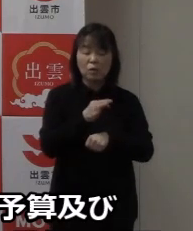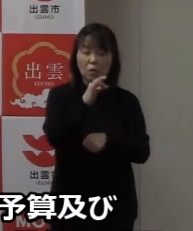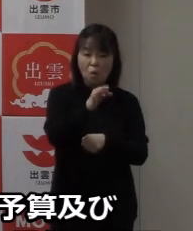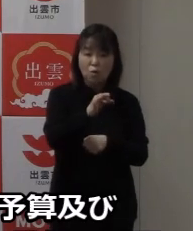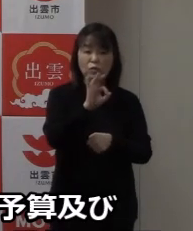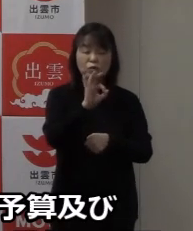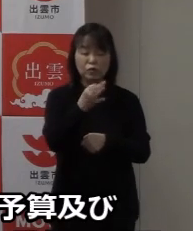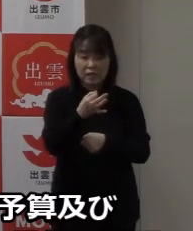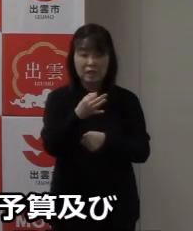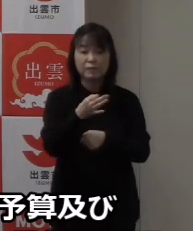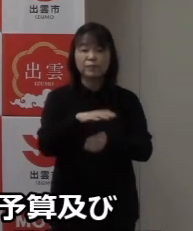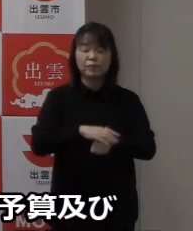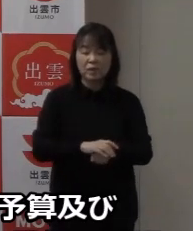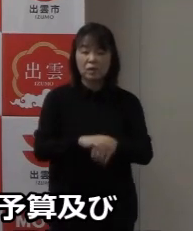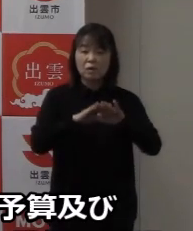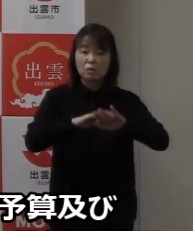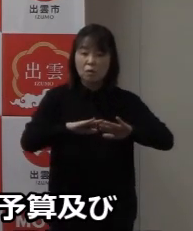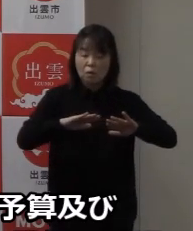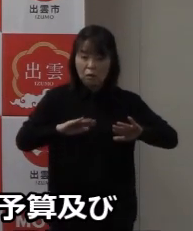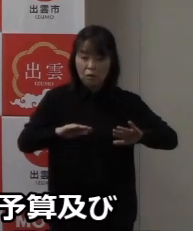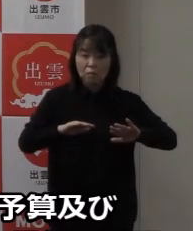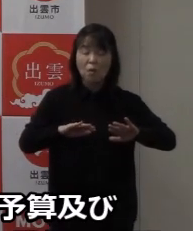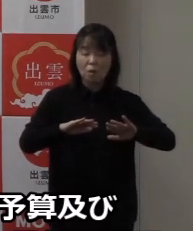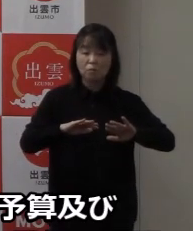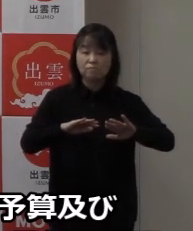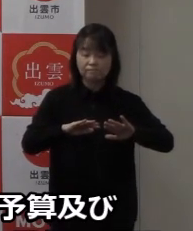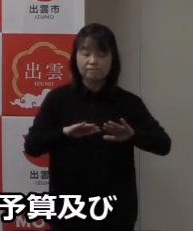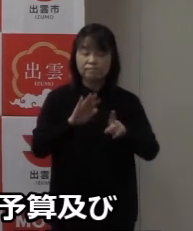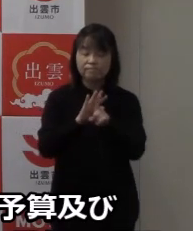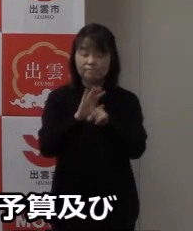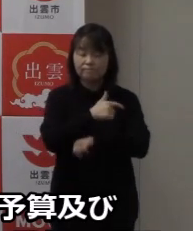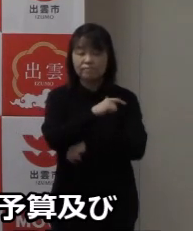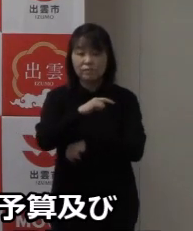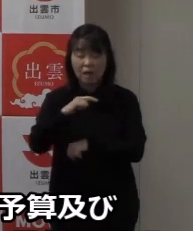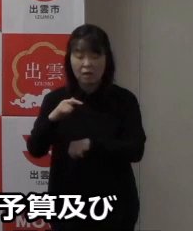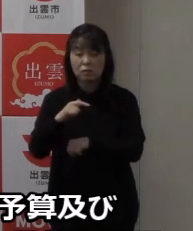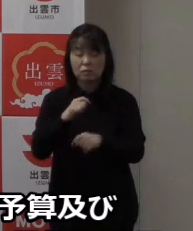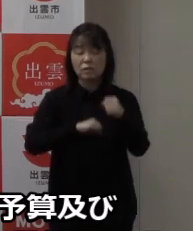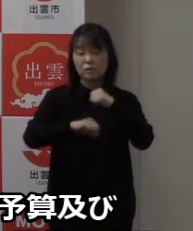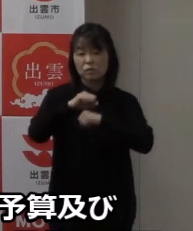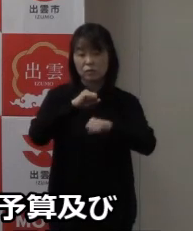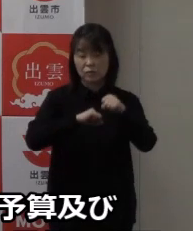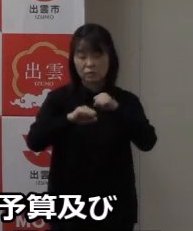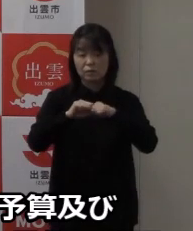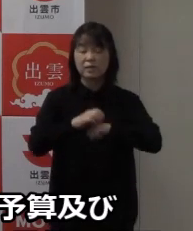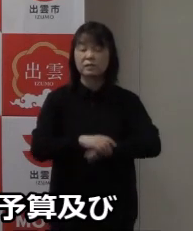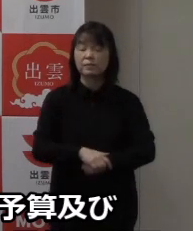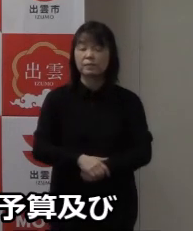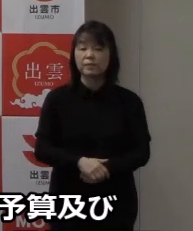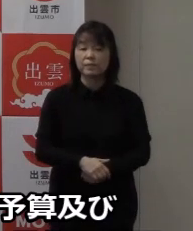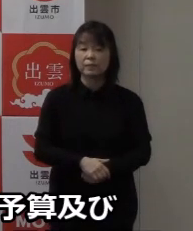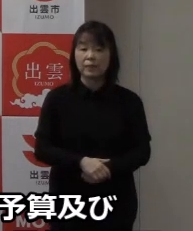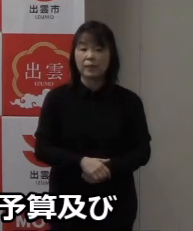ケア、産前産後サポート事業を引き続き取り組んでいきたいというふうに思っております。